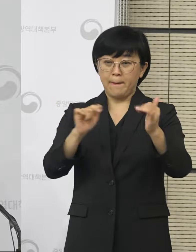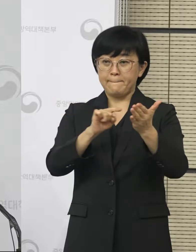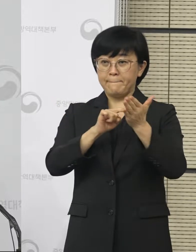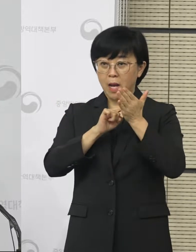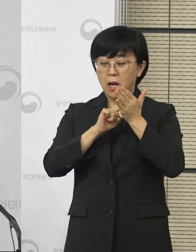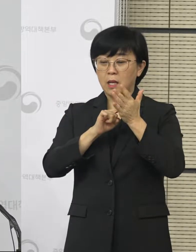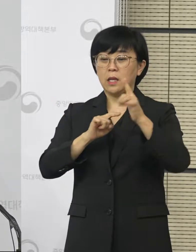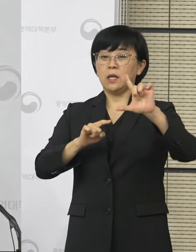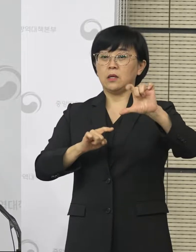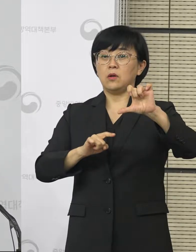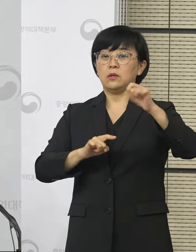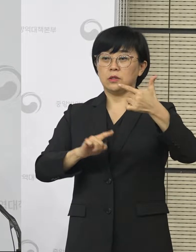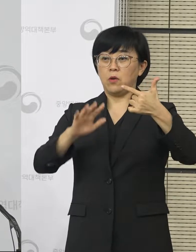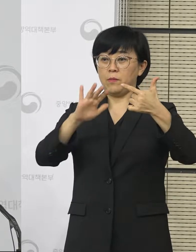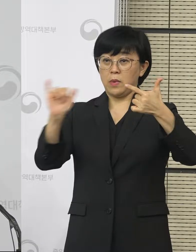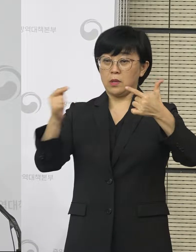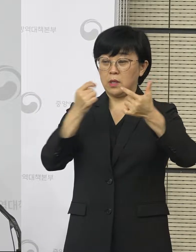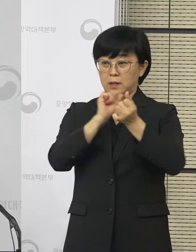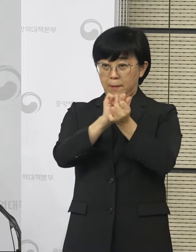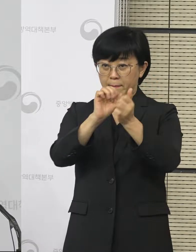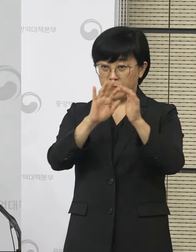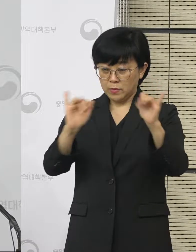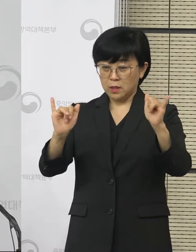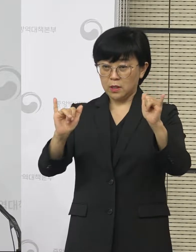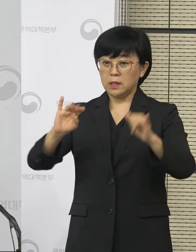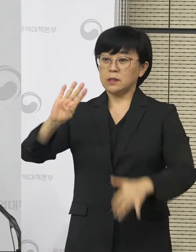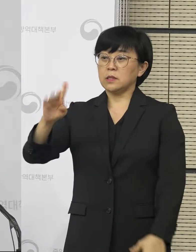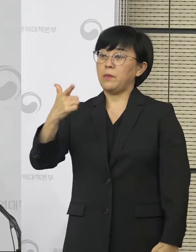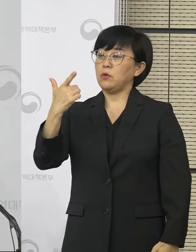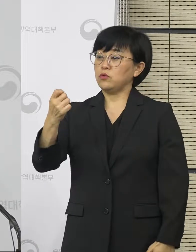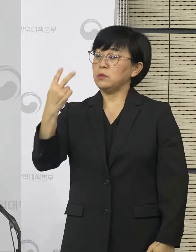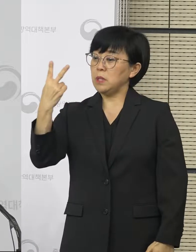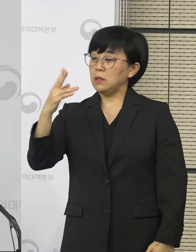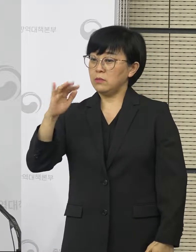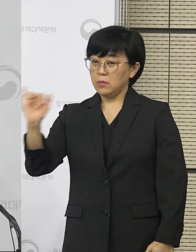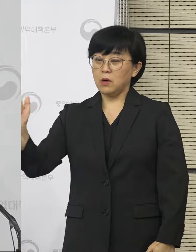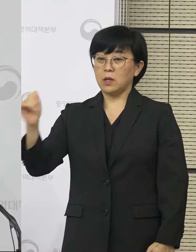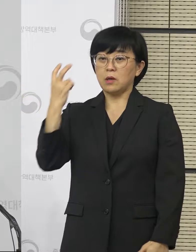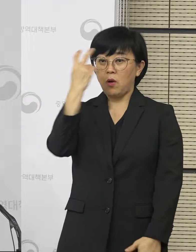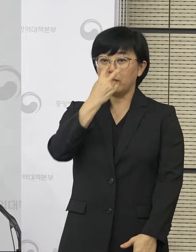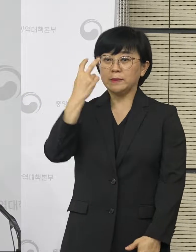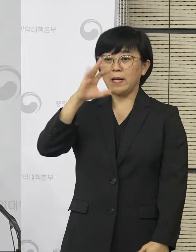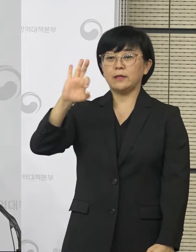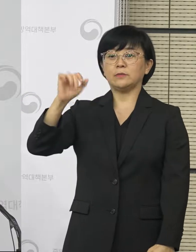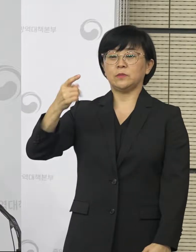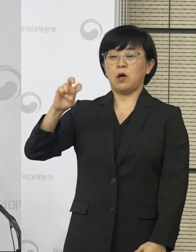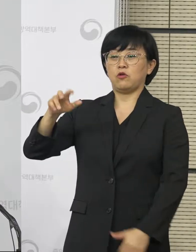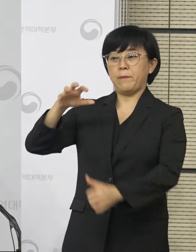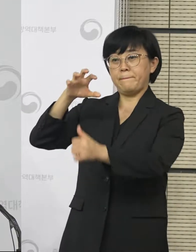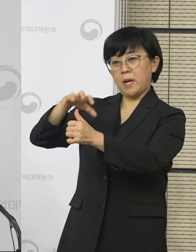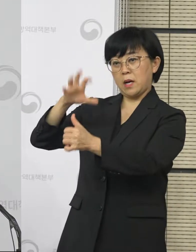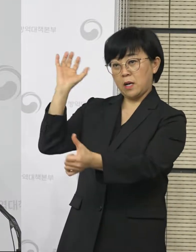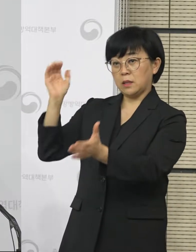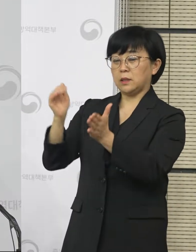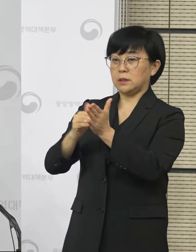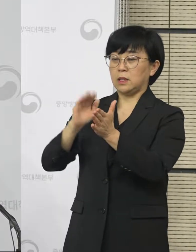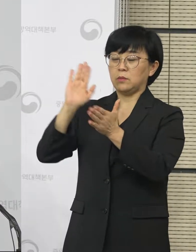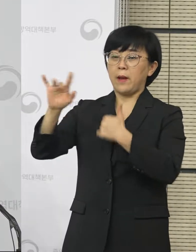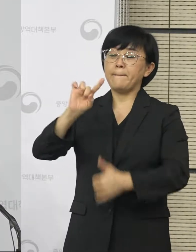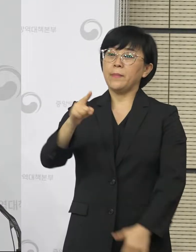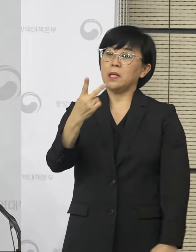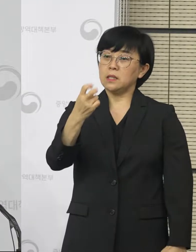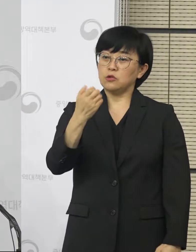1명을 포함해서 현재까지 16명이 확진되었고 462명이 검사 음성으로 격리